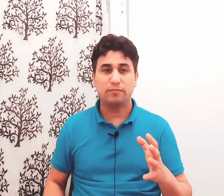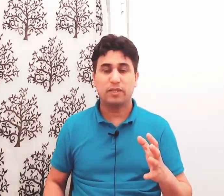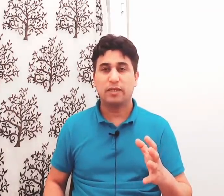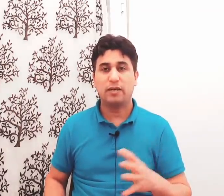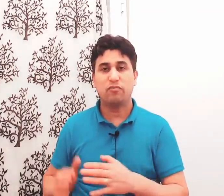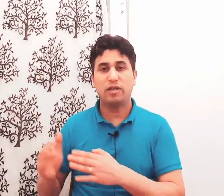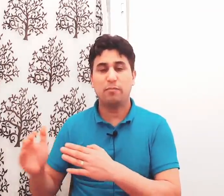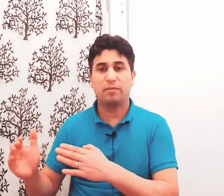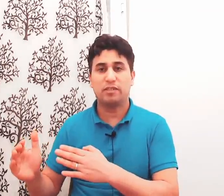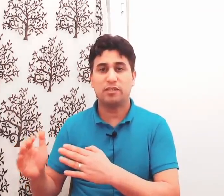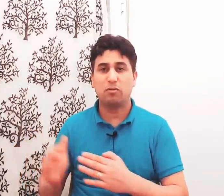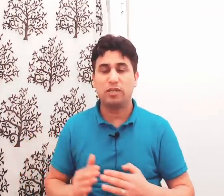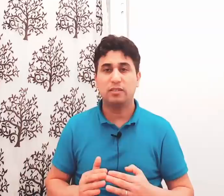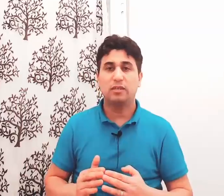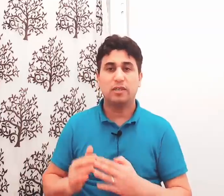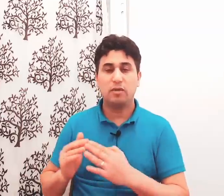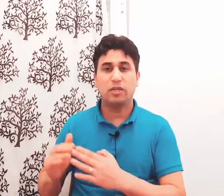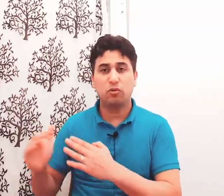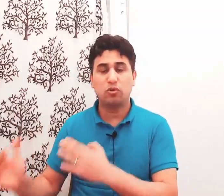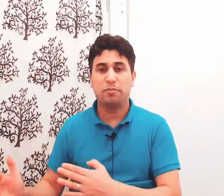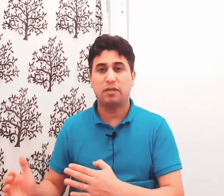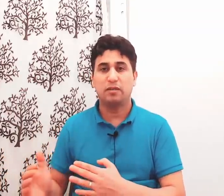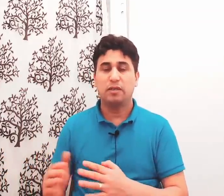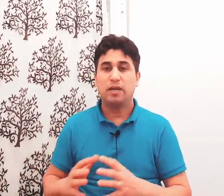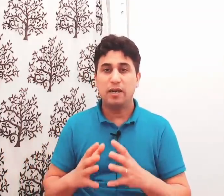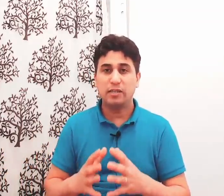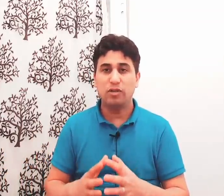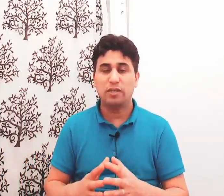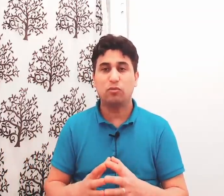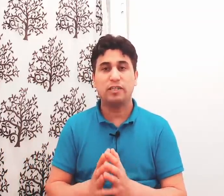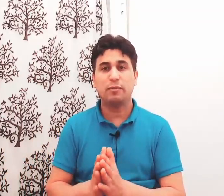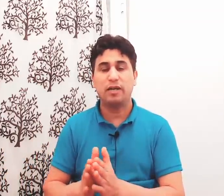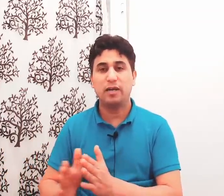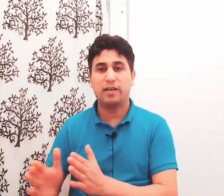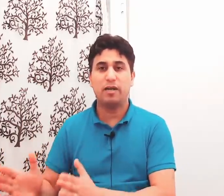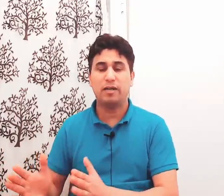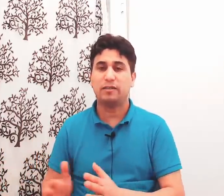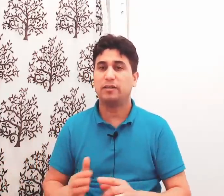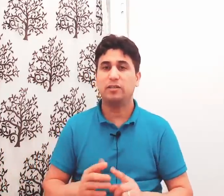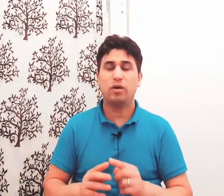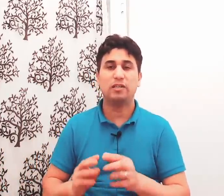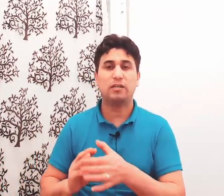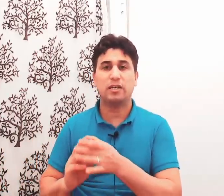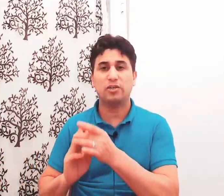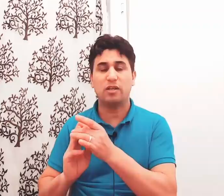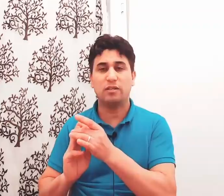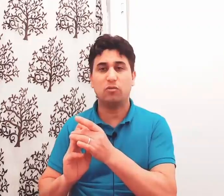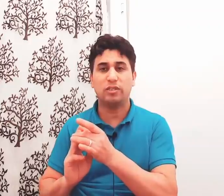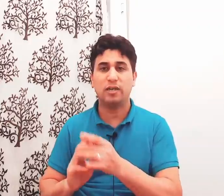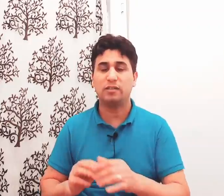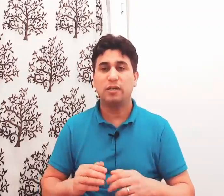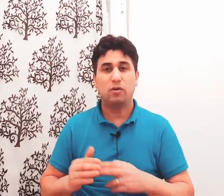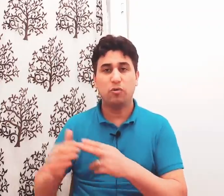الصغار كنعرفوا انهم من 14 سنه ولتحت كانوا كيخرجوا قبل، هاد الوليدات هادو غادي يبقى الحال كما عليه، يعني واحد يقدر يخرج له